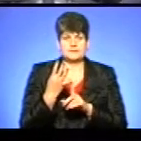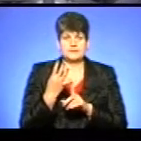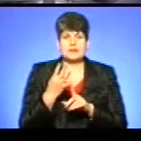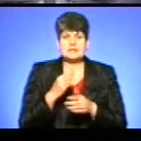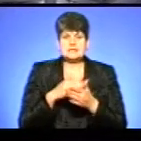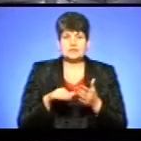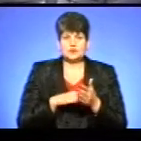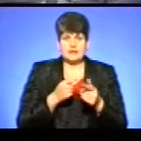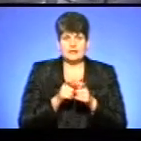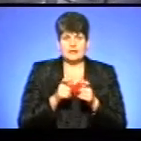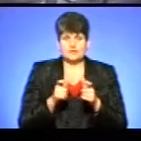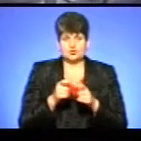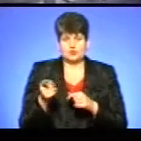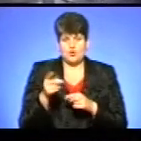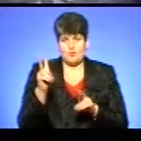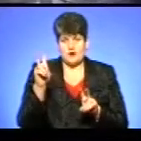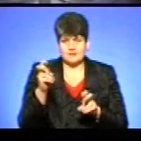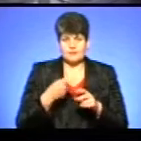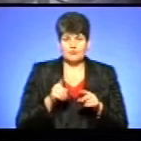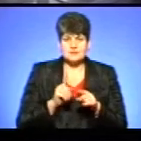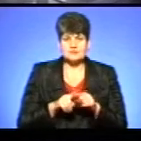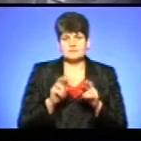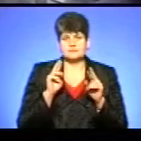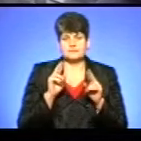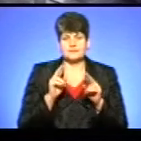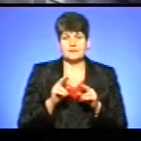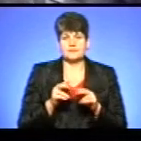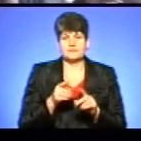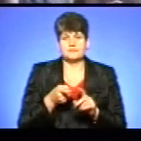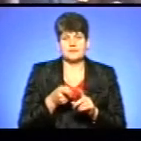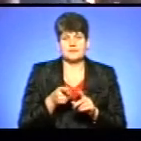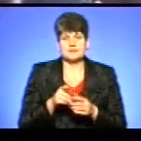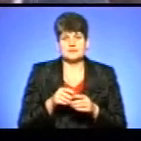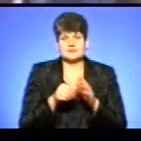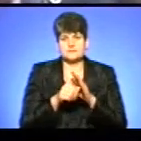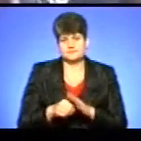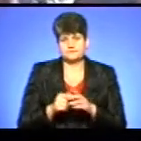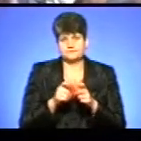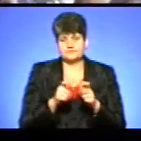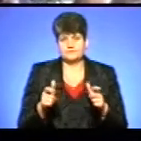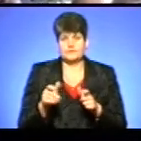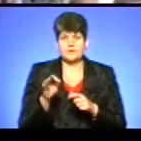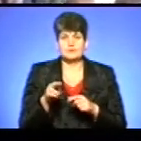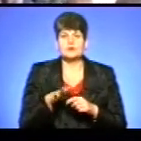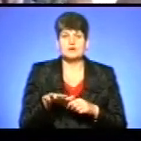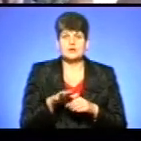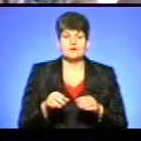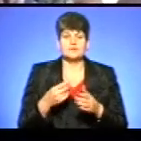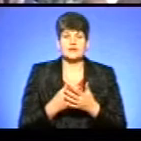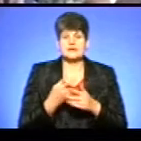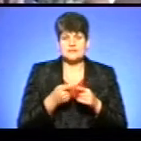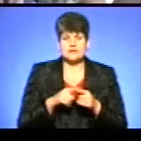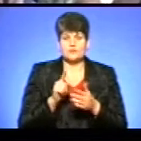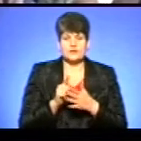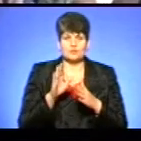скасувати цю карту тернополянина, тому що це дискредитаційна картка по територіальній ознаці. Мають бути пілі встановлені всім згідно нинішнього